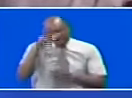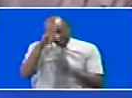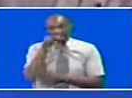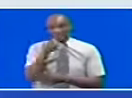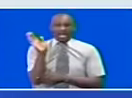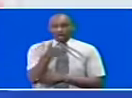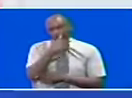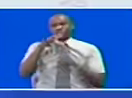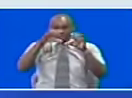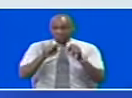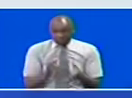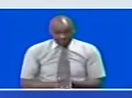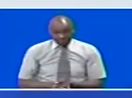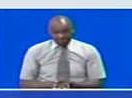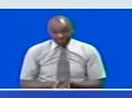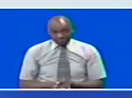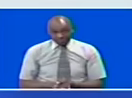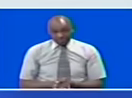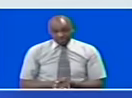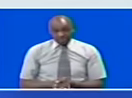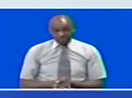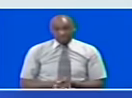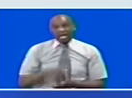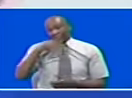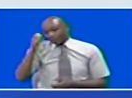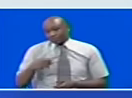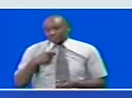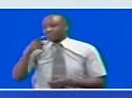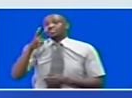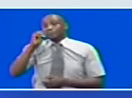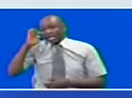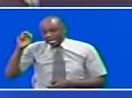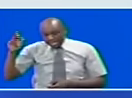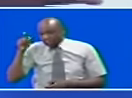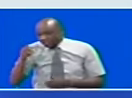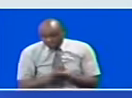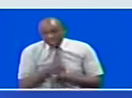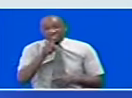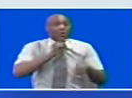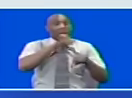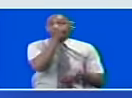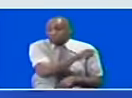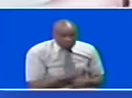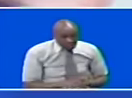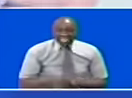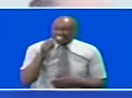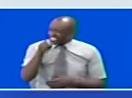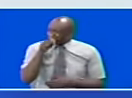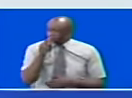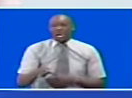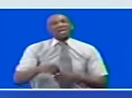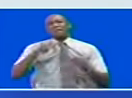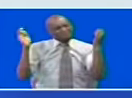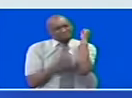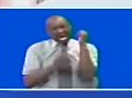Martin Wambora. Mambo ya kusema ati huyu ni mumbere wa klani hii, huyu ni Mwembu, hiyo ni mambo ya upuzi